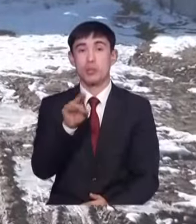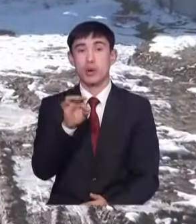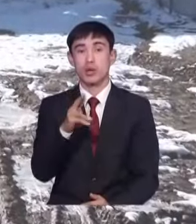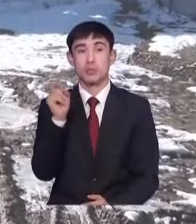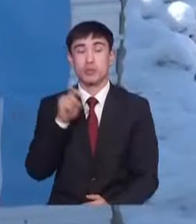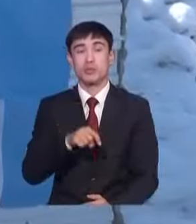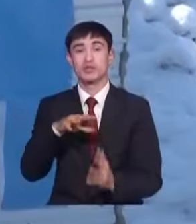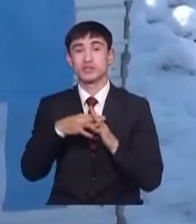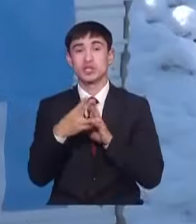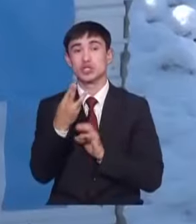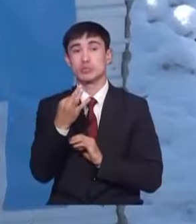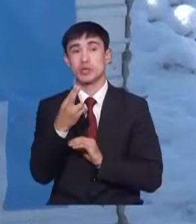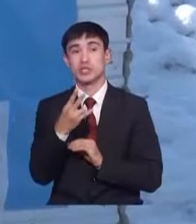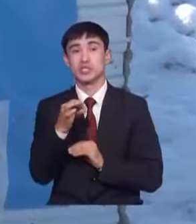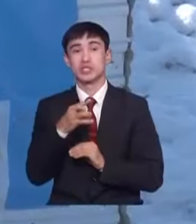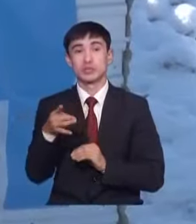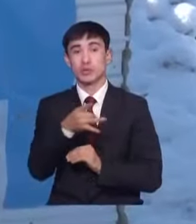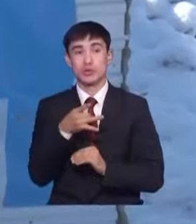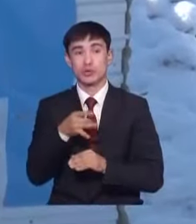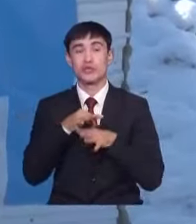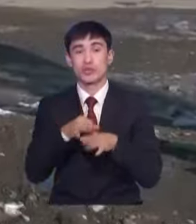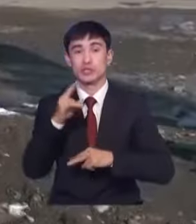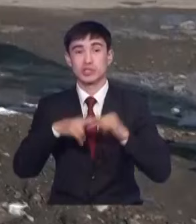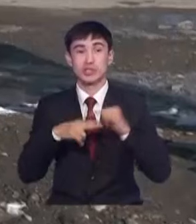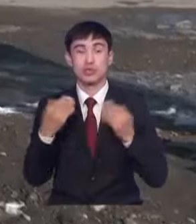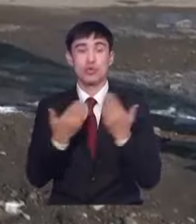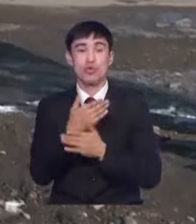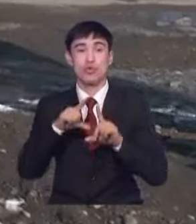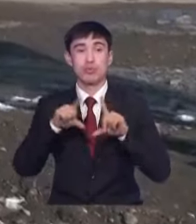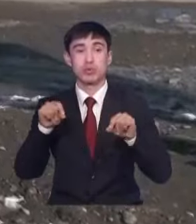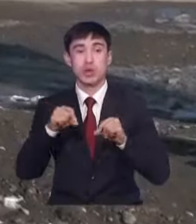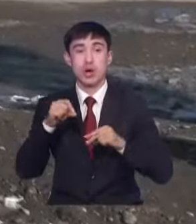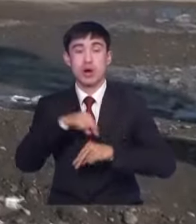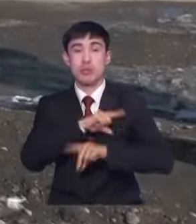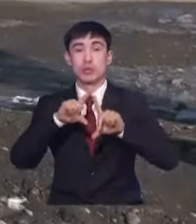нание кельнского района здесь ведётся строительство новой